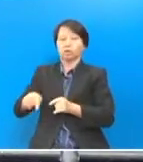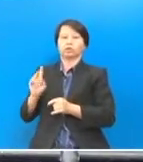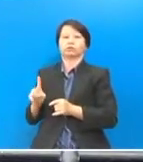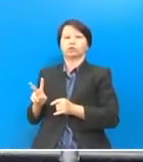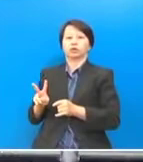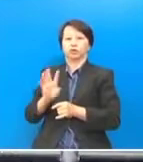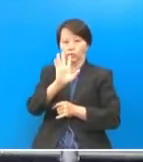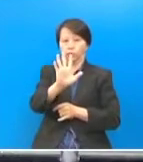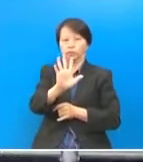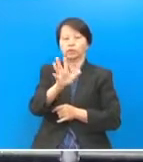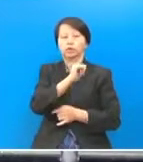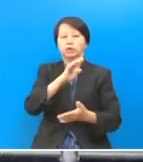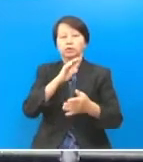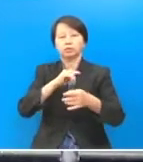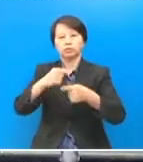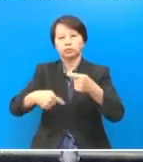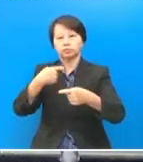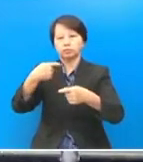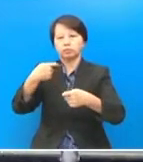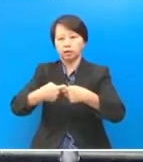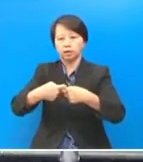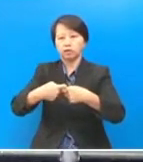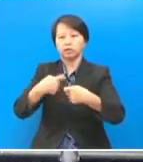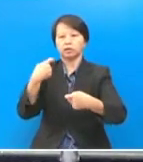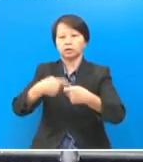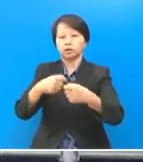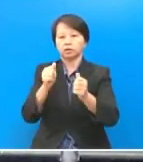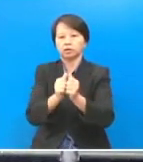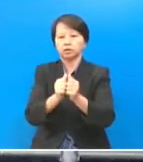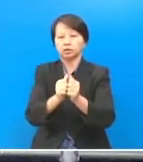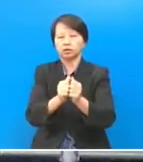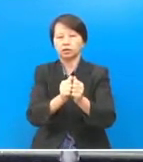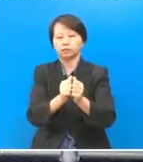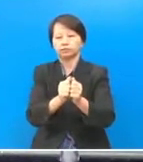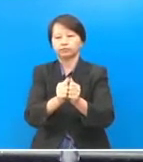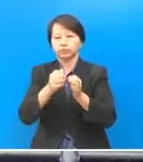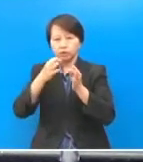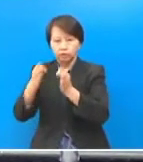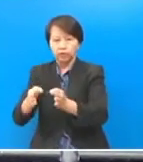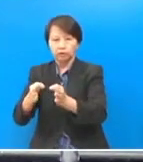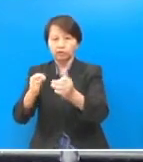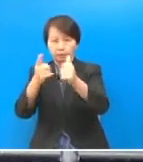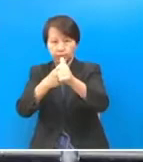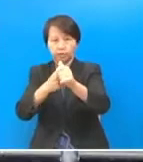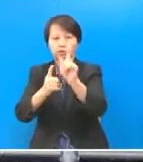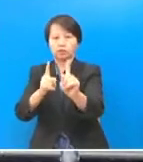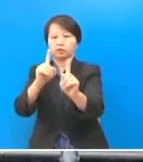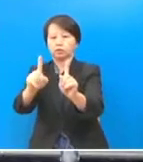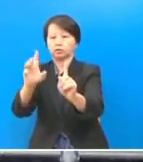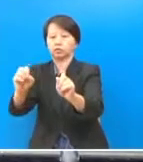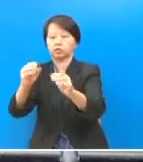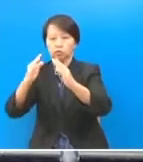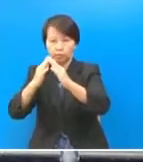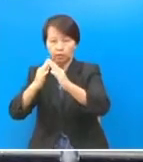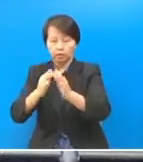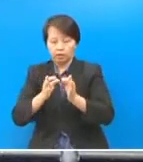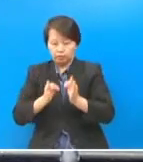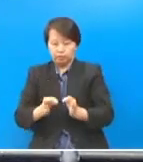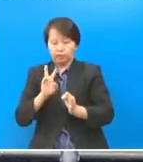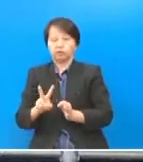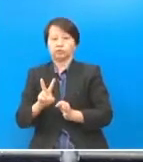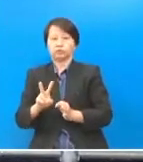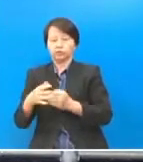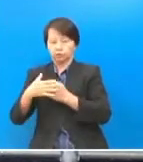itu berkaitan dengan nah berkaitan dengan pasal peserta pasar resep kamu 110 unit fase kedua